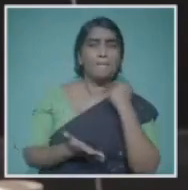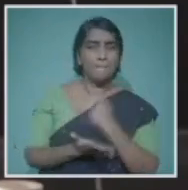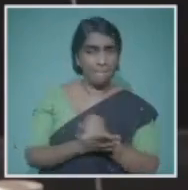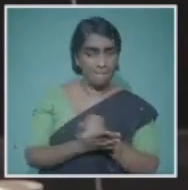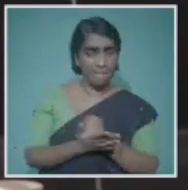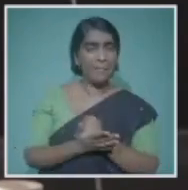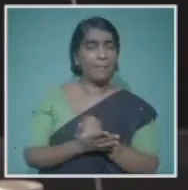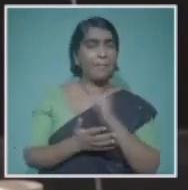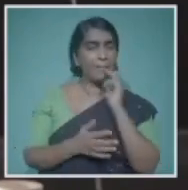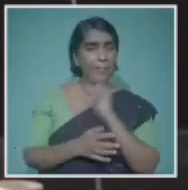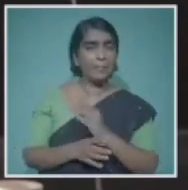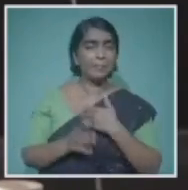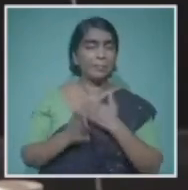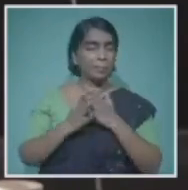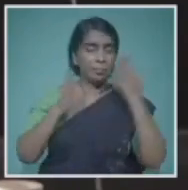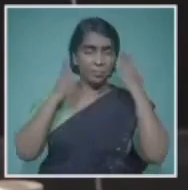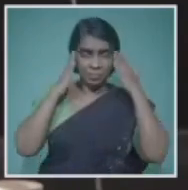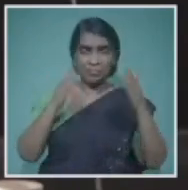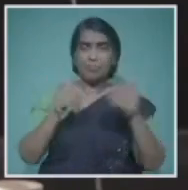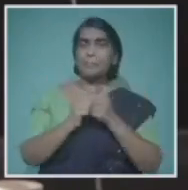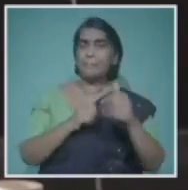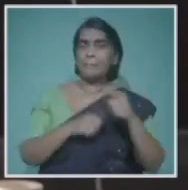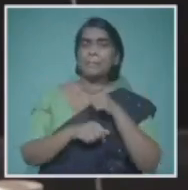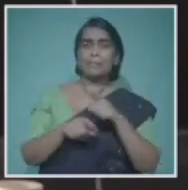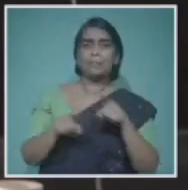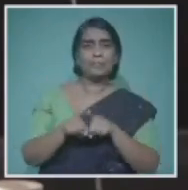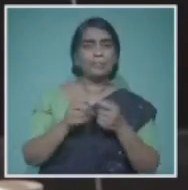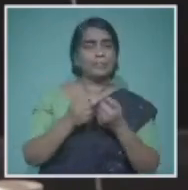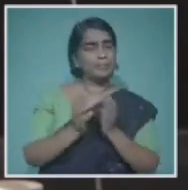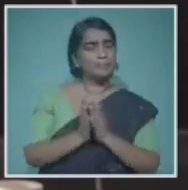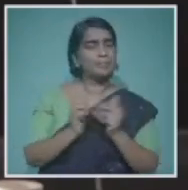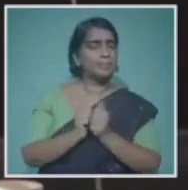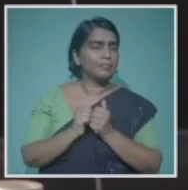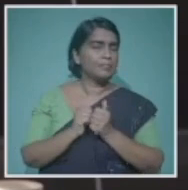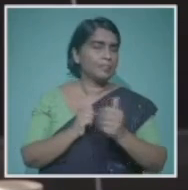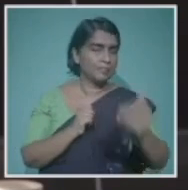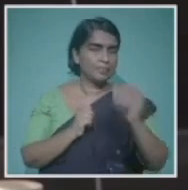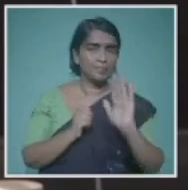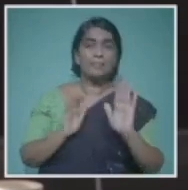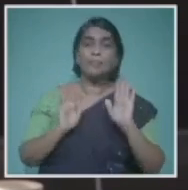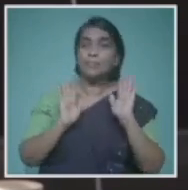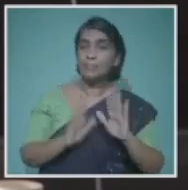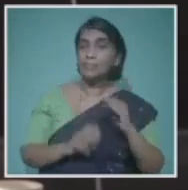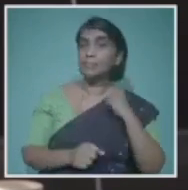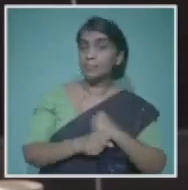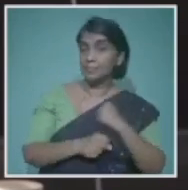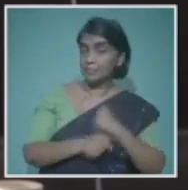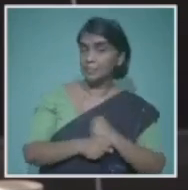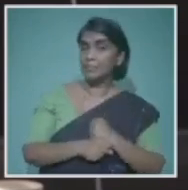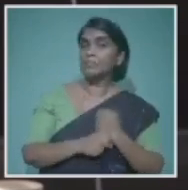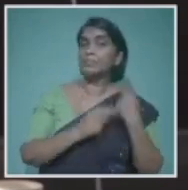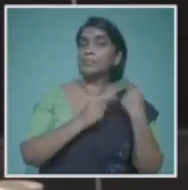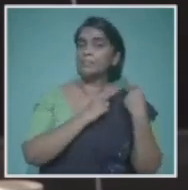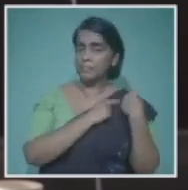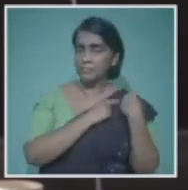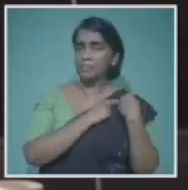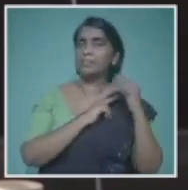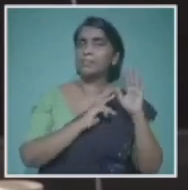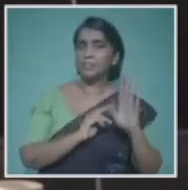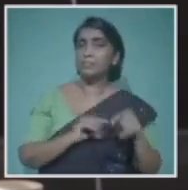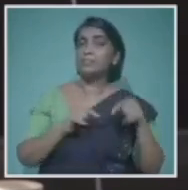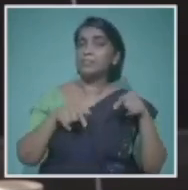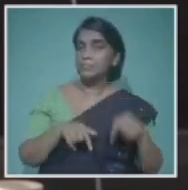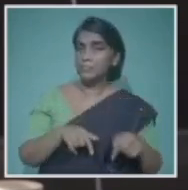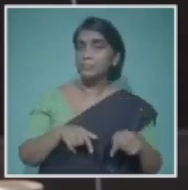බැංකුවට තියෙන පරාසය ඇතුළත ඒ කට්ටිය තමන්ගේ වැඩේ කරගෙන යනවා. හැබැයි රජයට වගකීමක් තියෙනවා